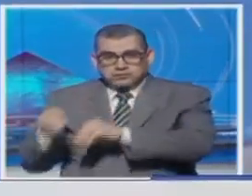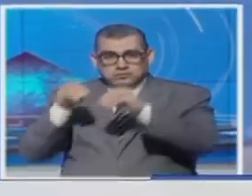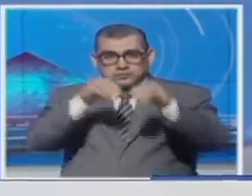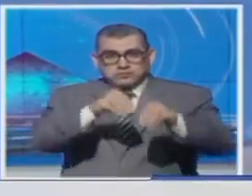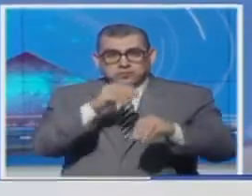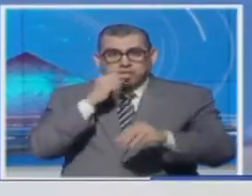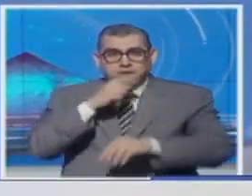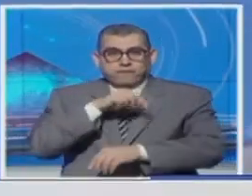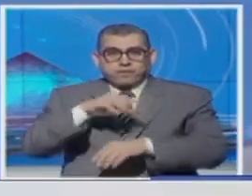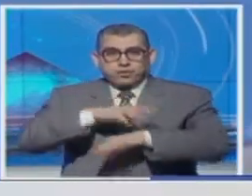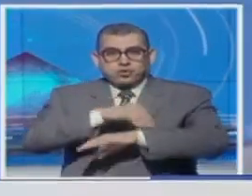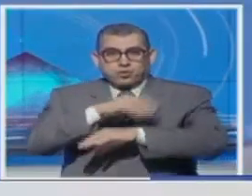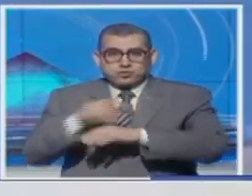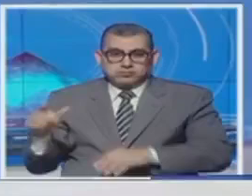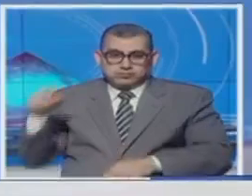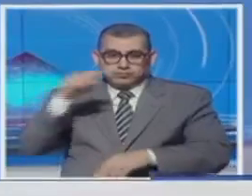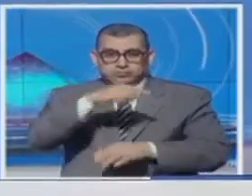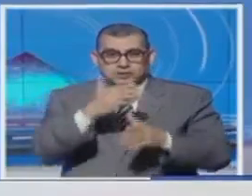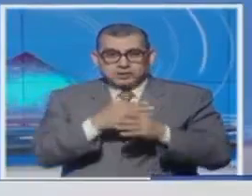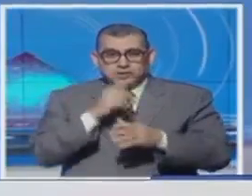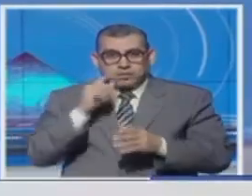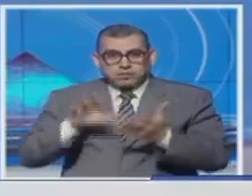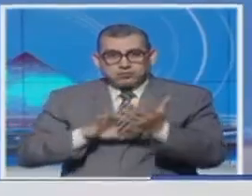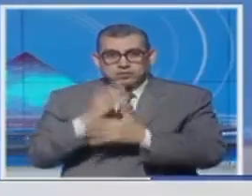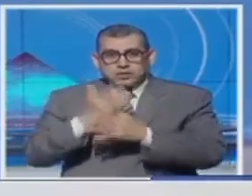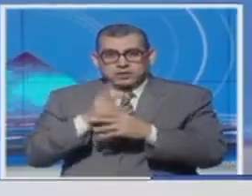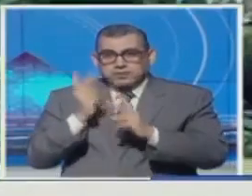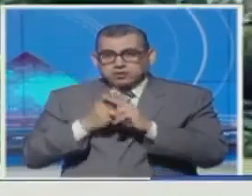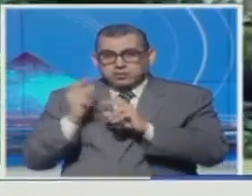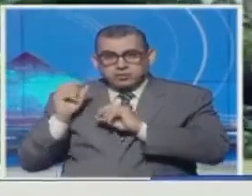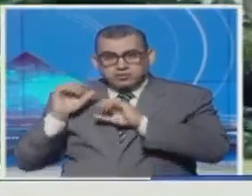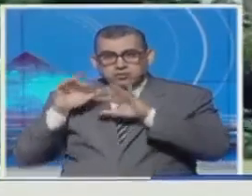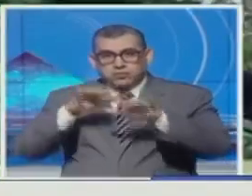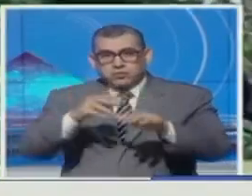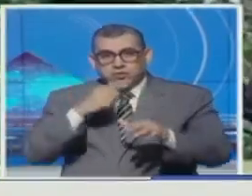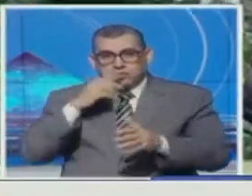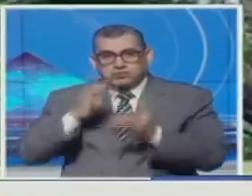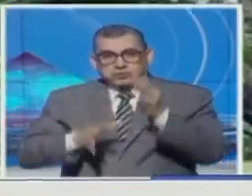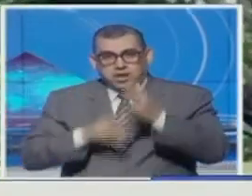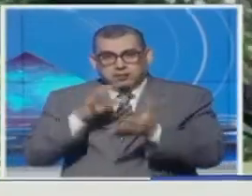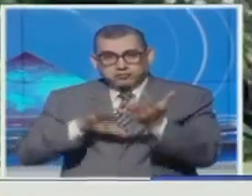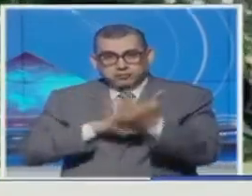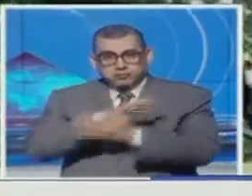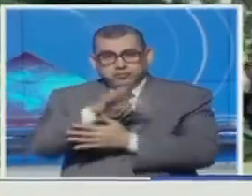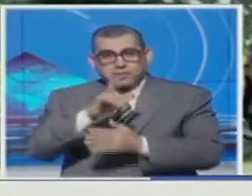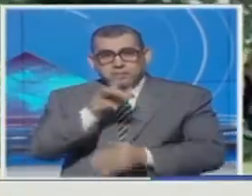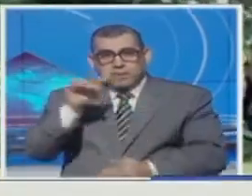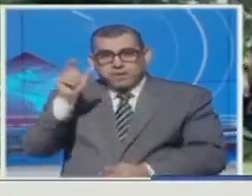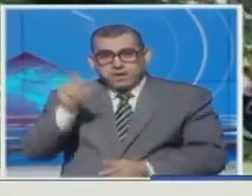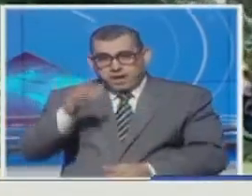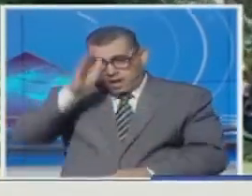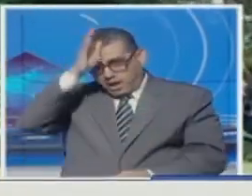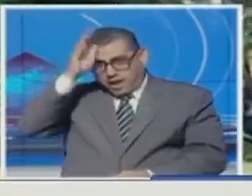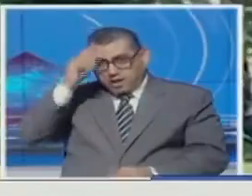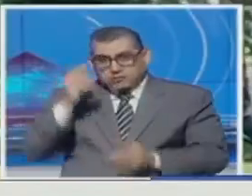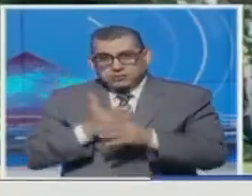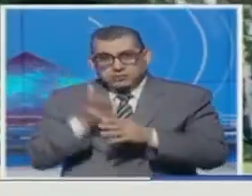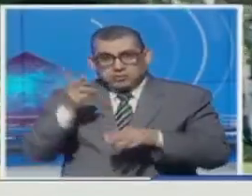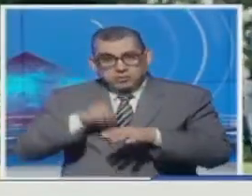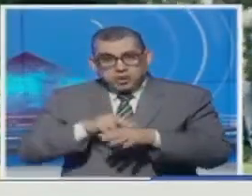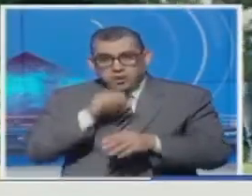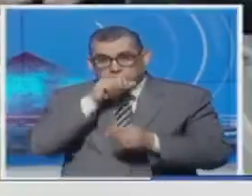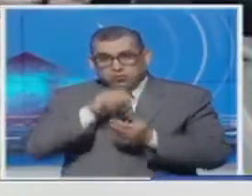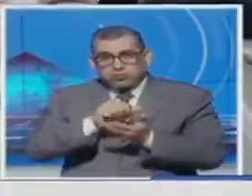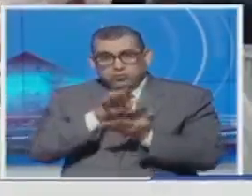ستوكهولم لأسباب أمنية بعدما اقتحمها محتجون. يأتي هذا في وقت تظاهر المئات في العراق للتنديد من جديد